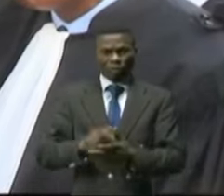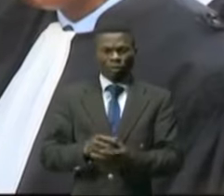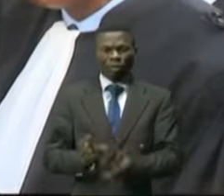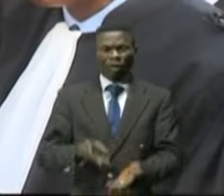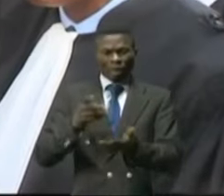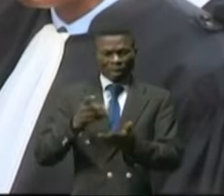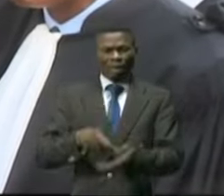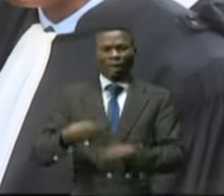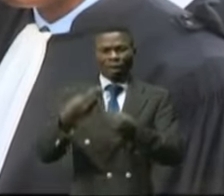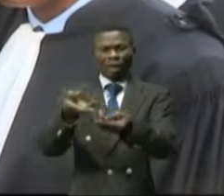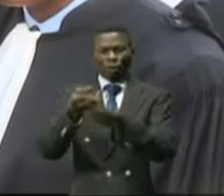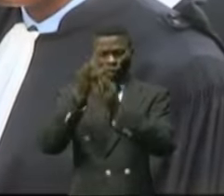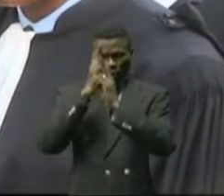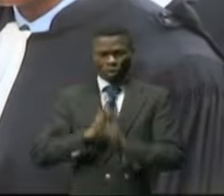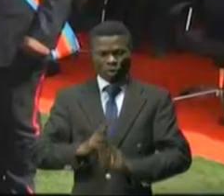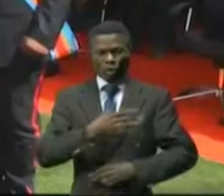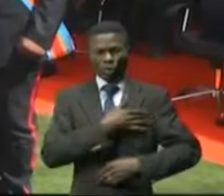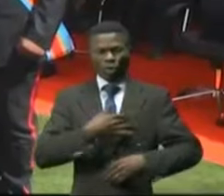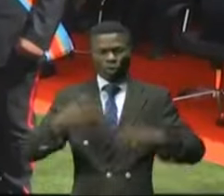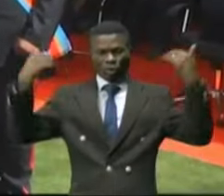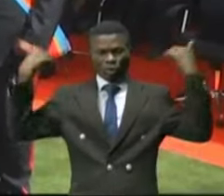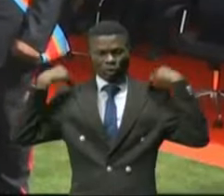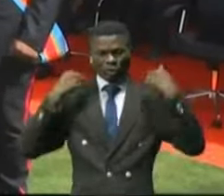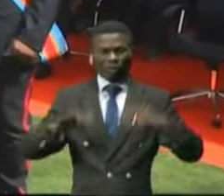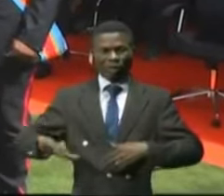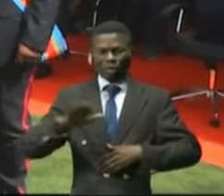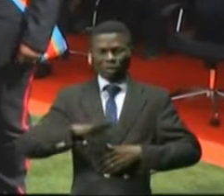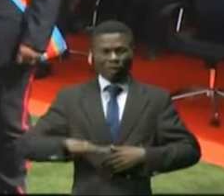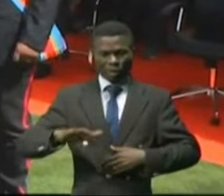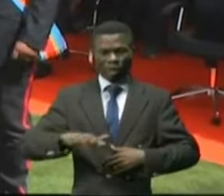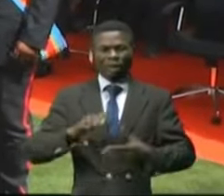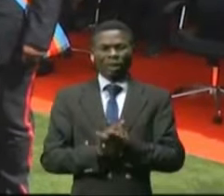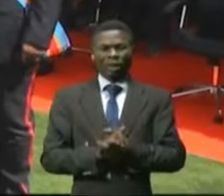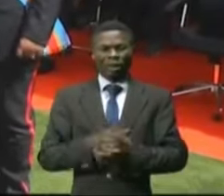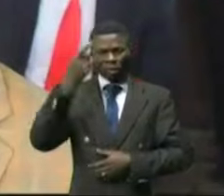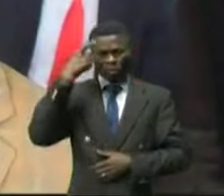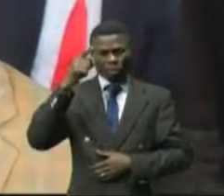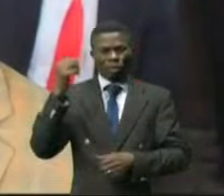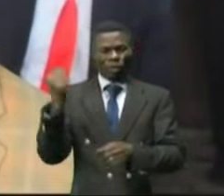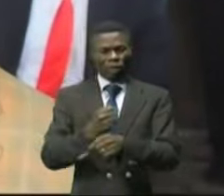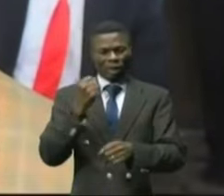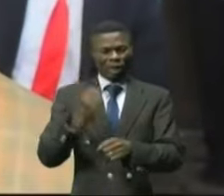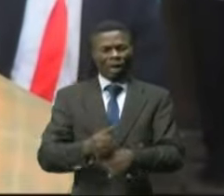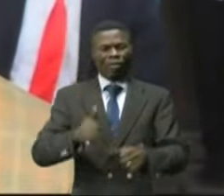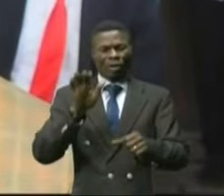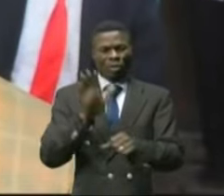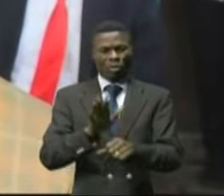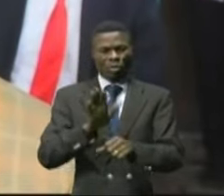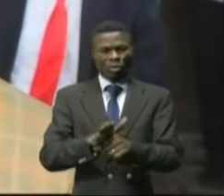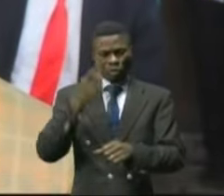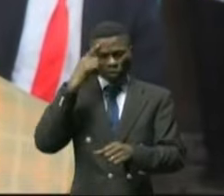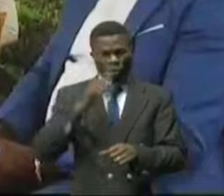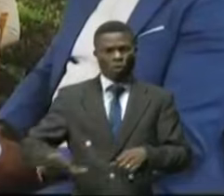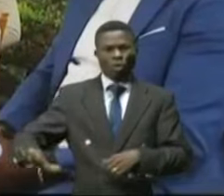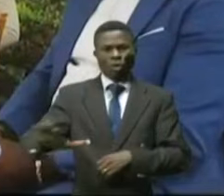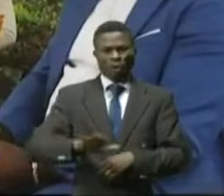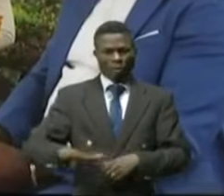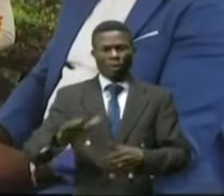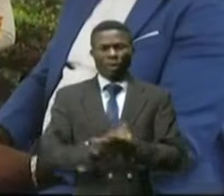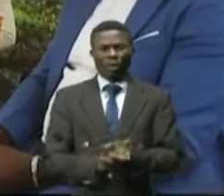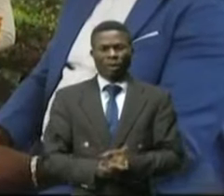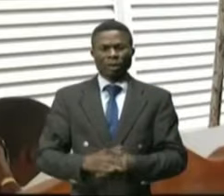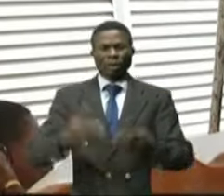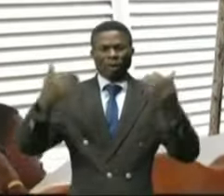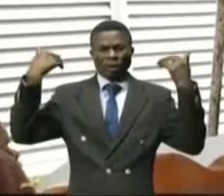récompensés au nom du chef de l'État, grand chancelier des ordres nationaux, pour le bon et loyal service rendu à la nation congolaise. Le